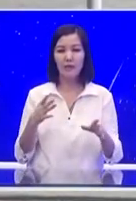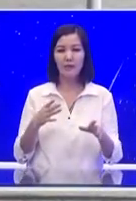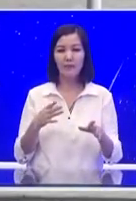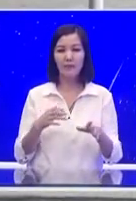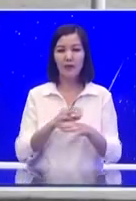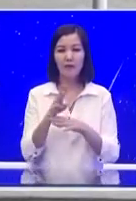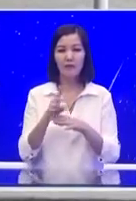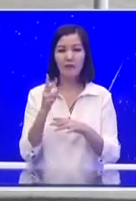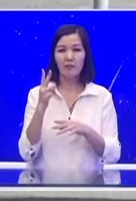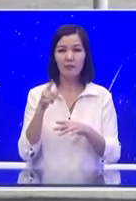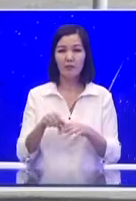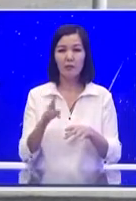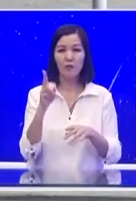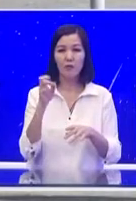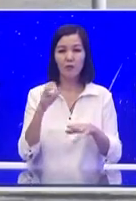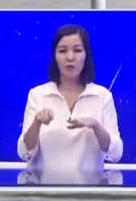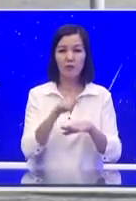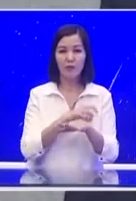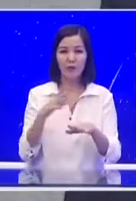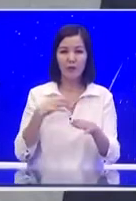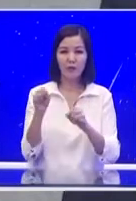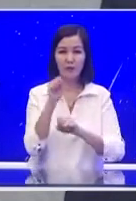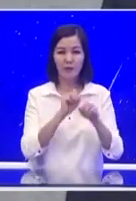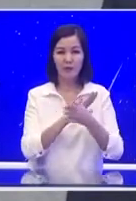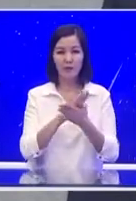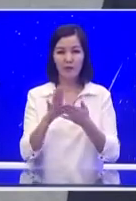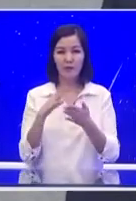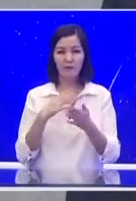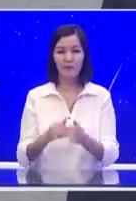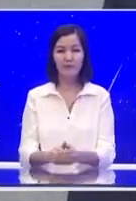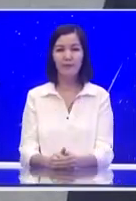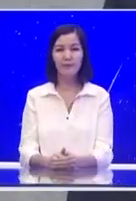около 1 200 000 квадратных метров Алакольского района.